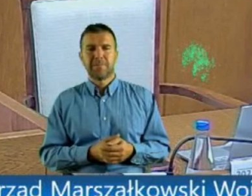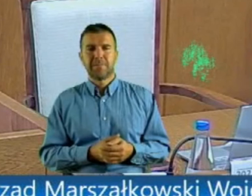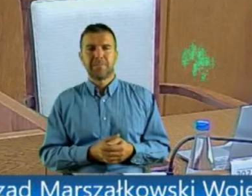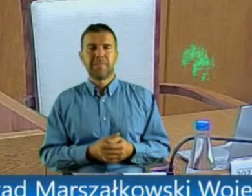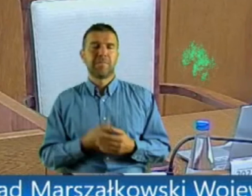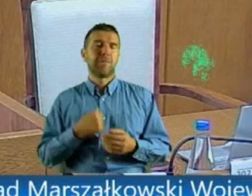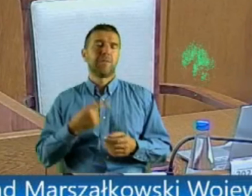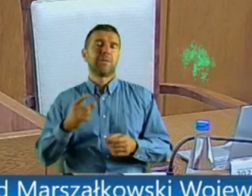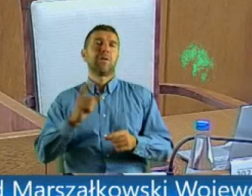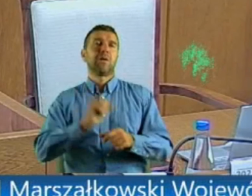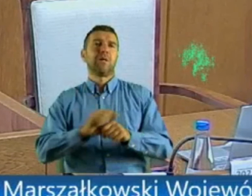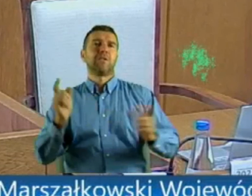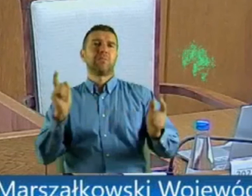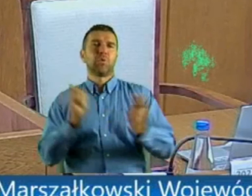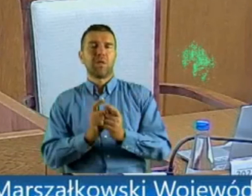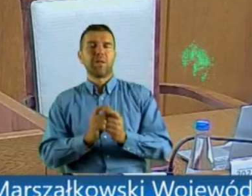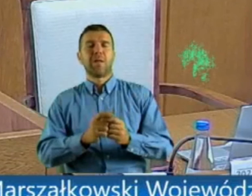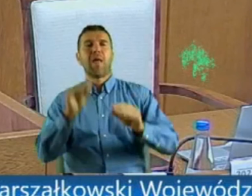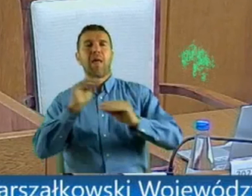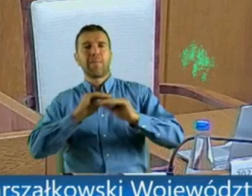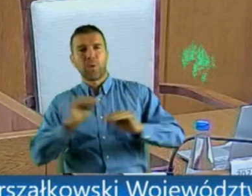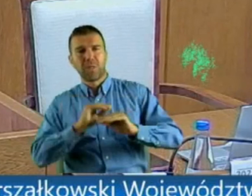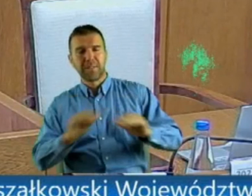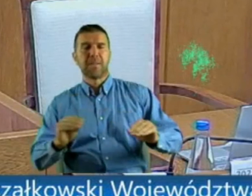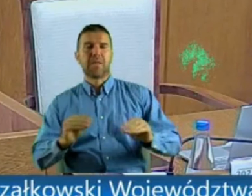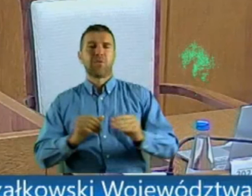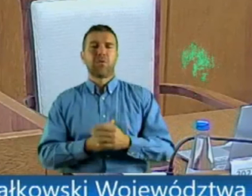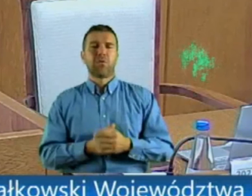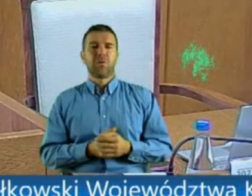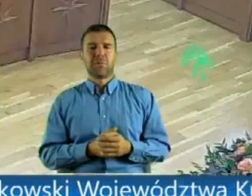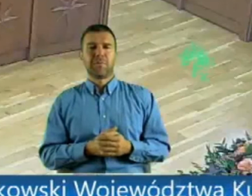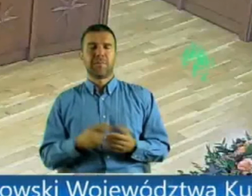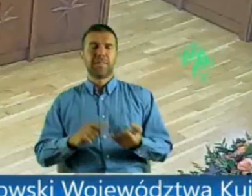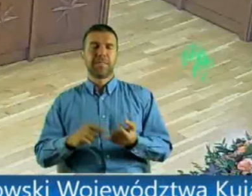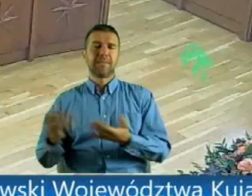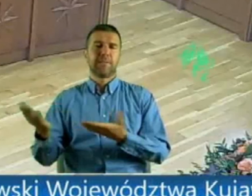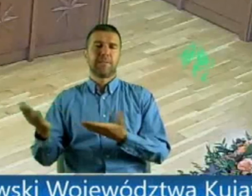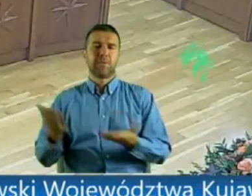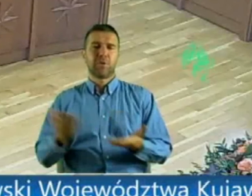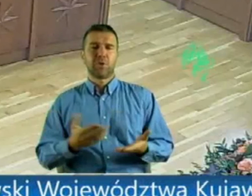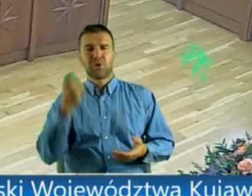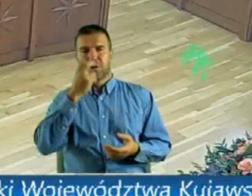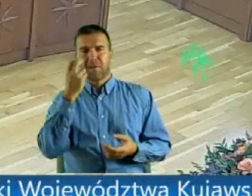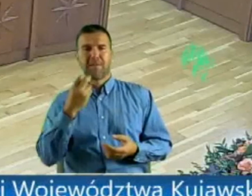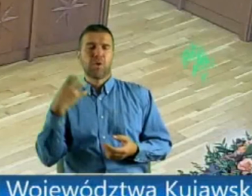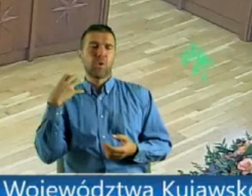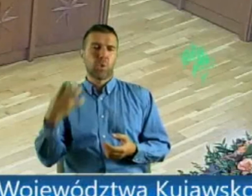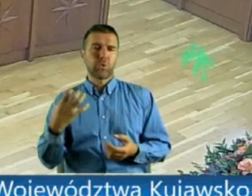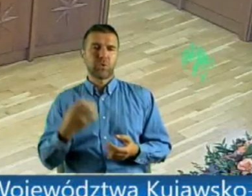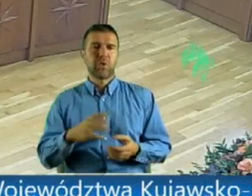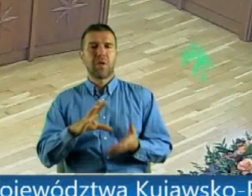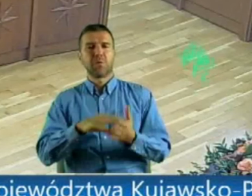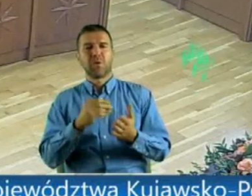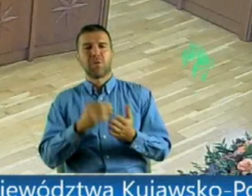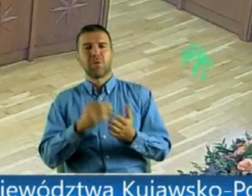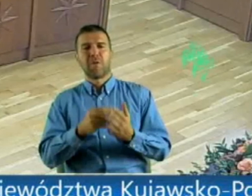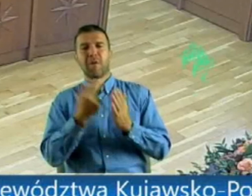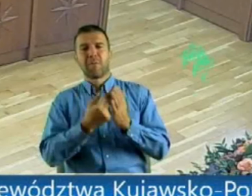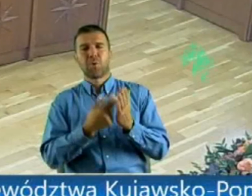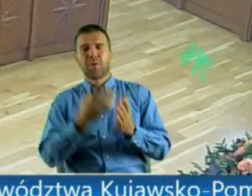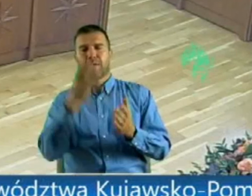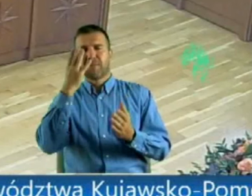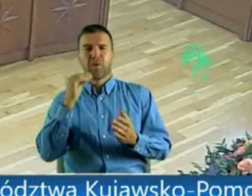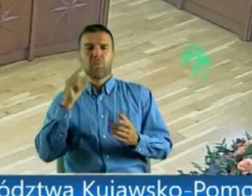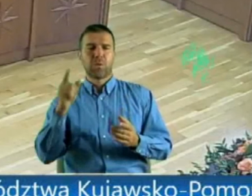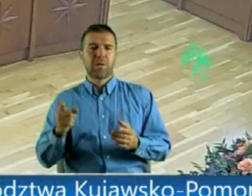projektu edukacyjnego i zaproszenia ciekawych gości. Przykładowy program wyglądałby w ten sposób.